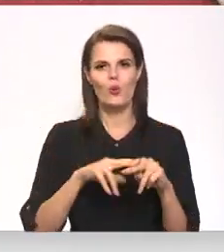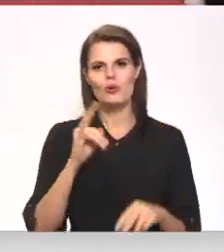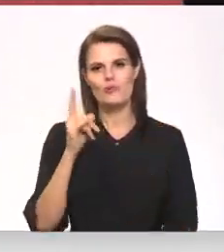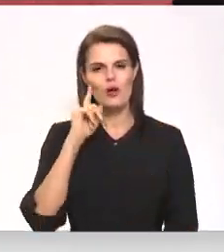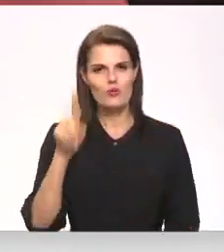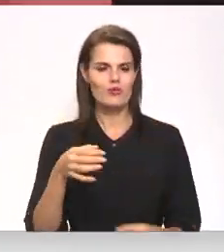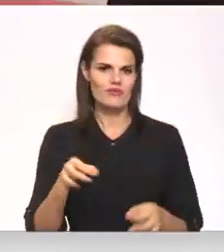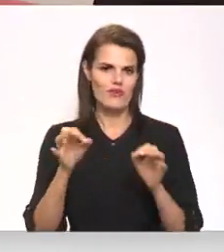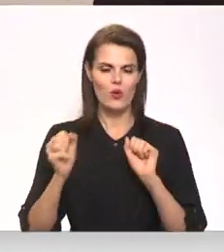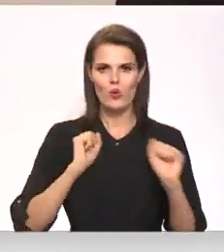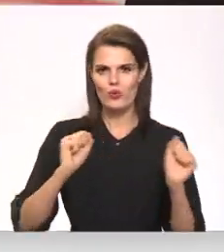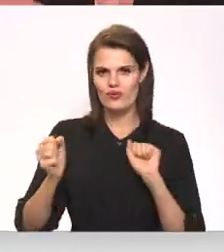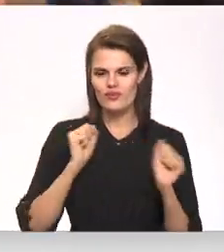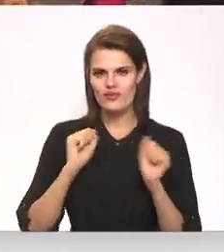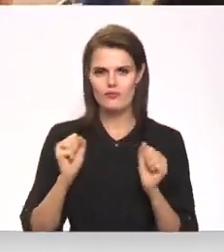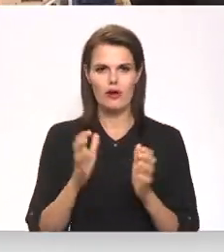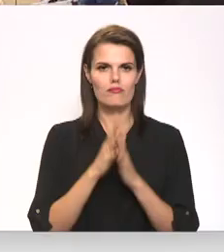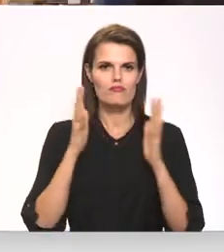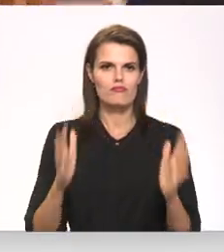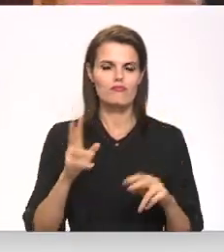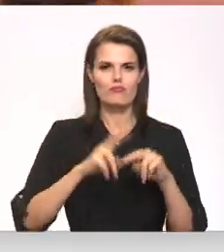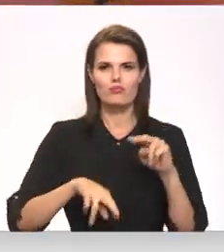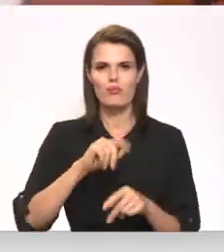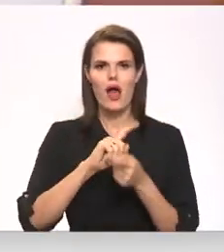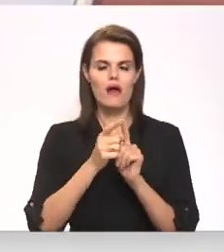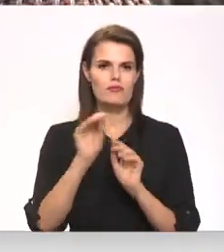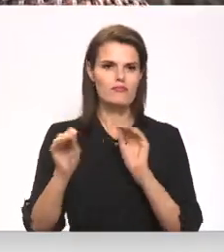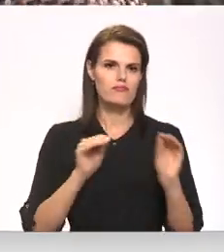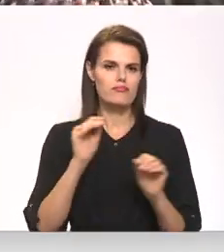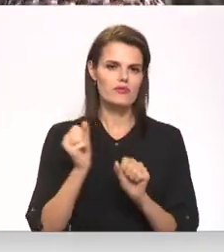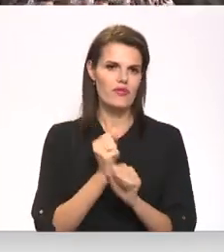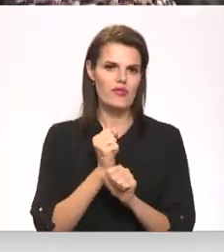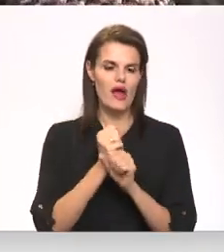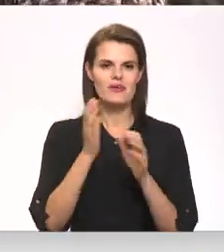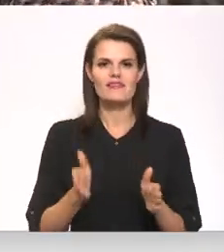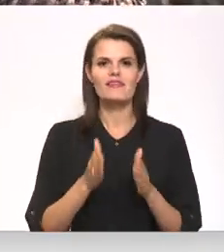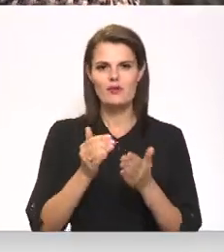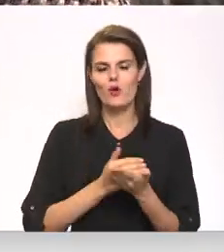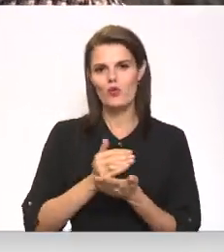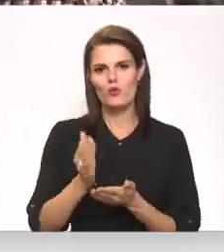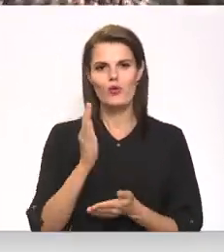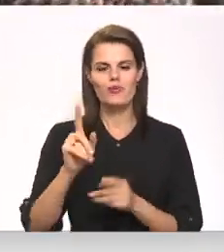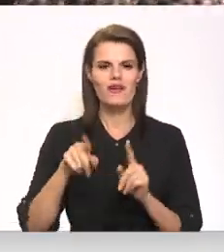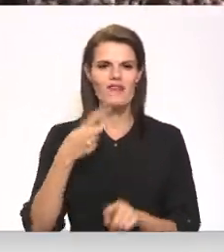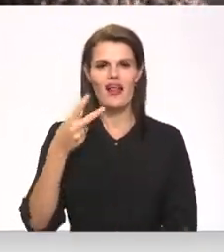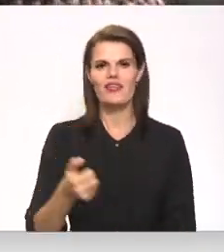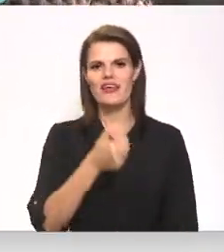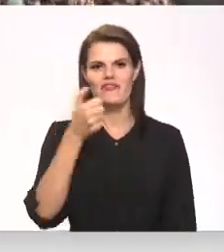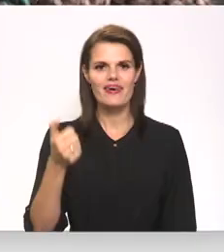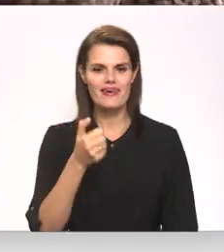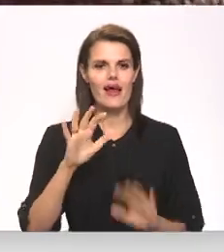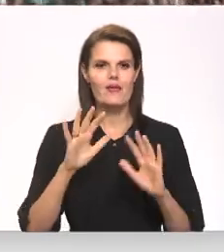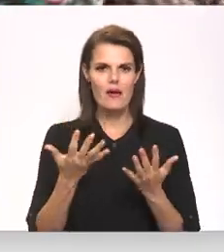arī kustēties. Vērienīgie pārbūves un labiekārtošanas darbi slimnīcā turpināsies vēl 2 gadus, bet